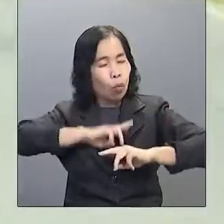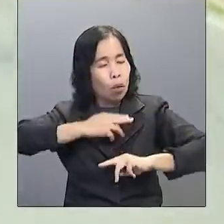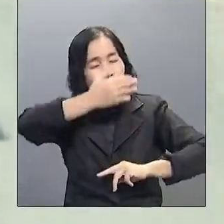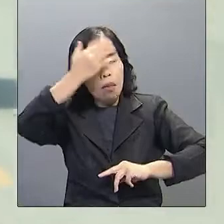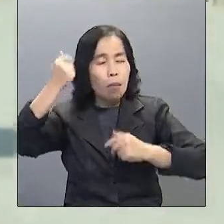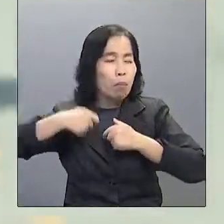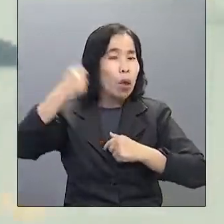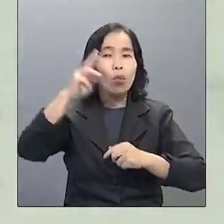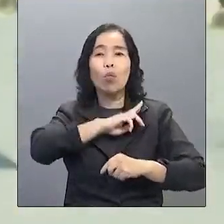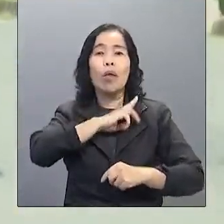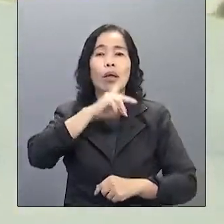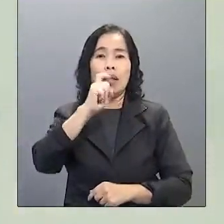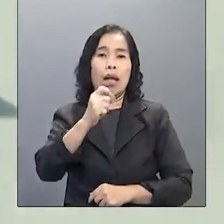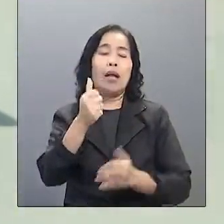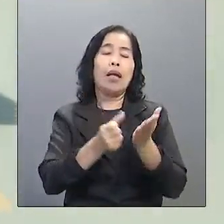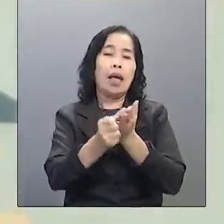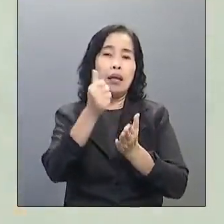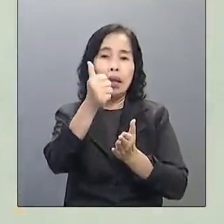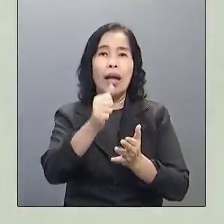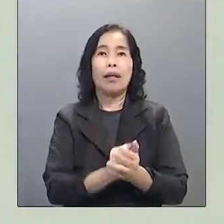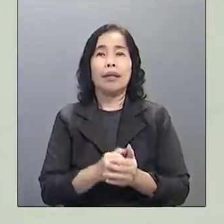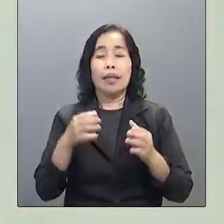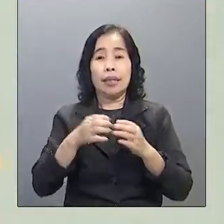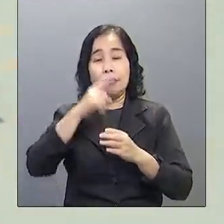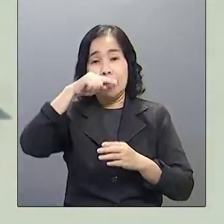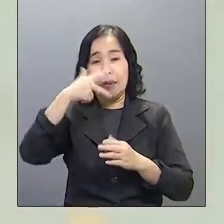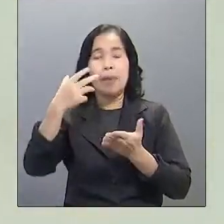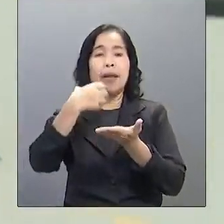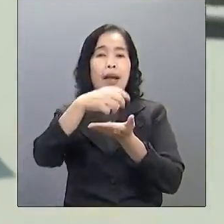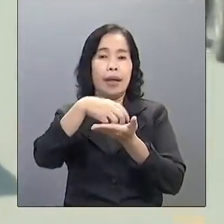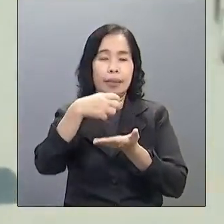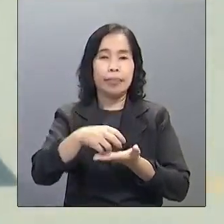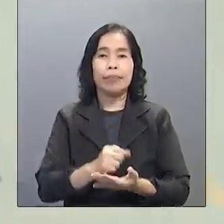ครอบครัวและสังคมได้เกษมแซ่กือไทย PBSรายงาน